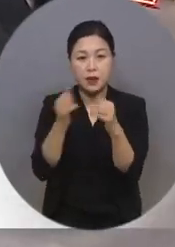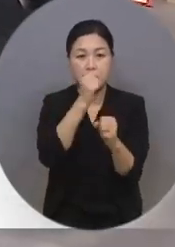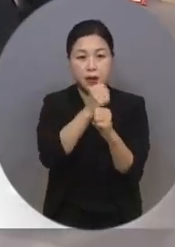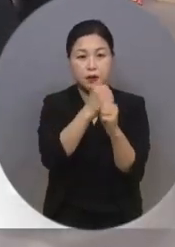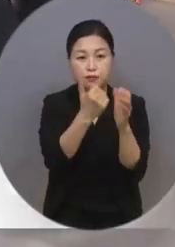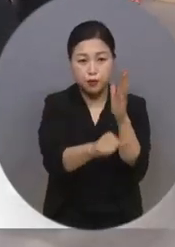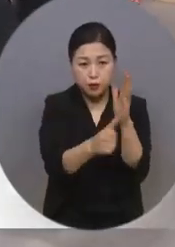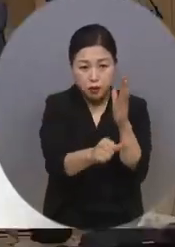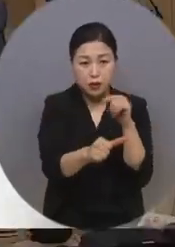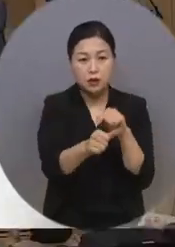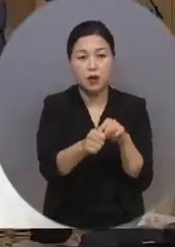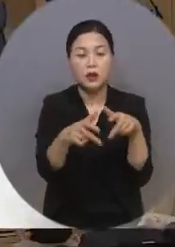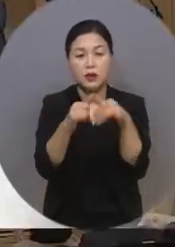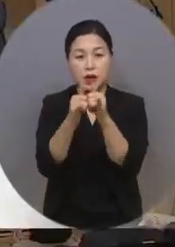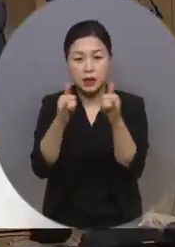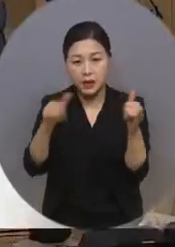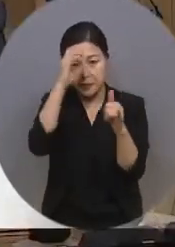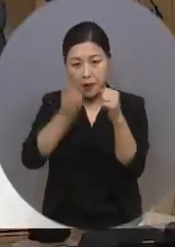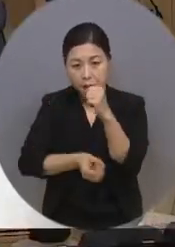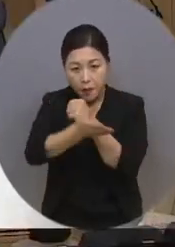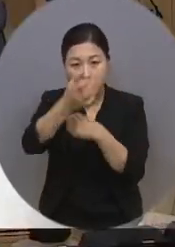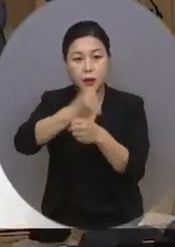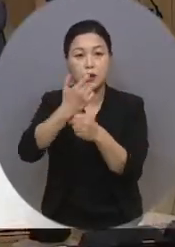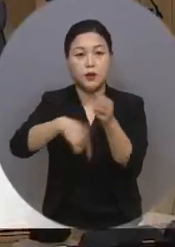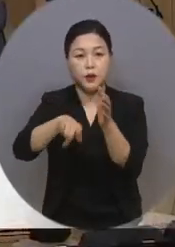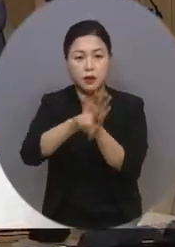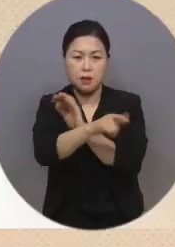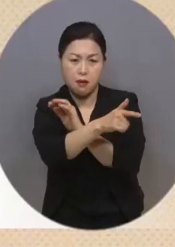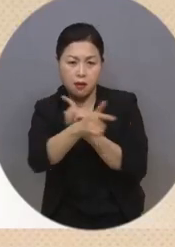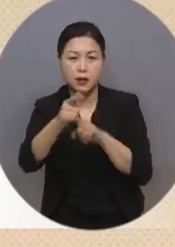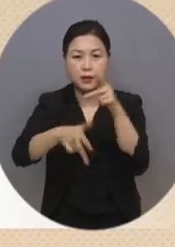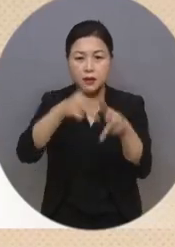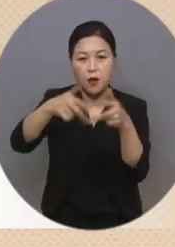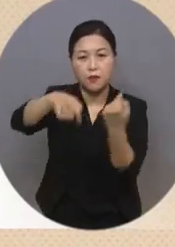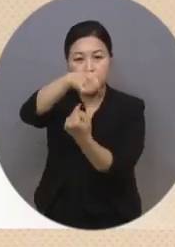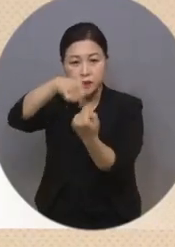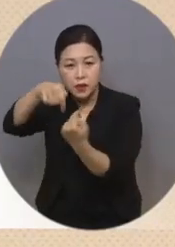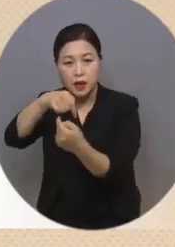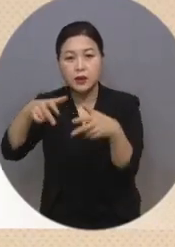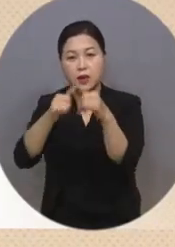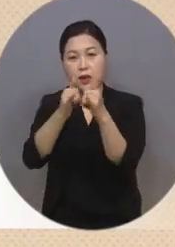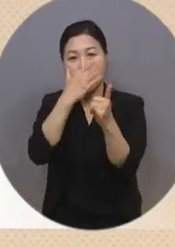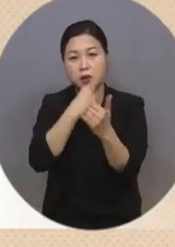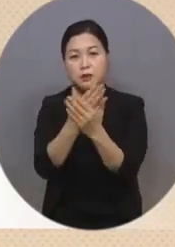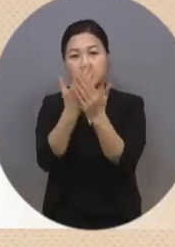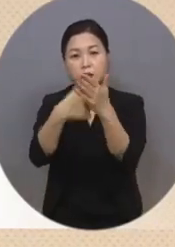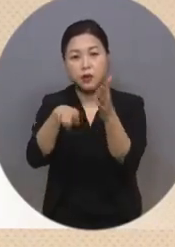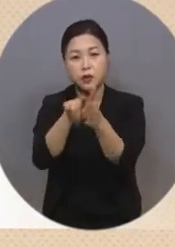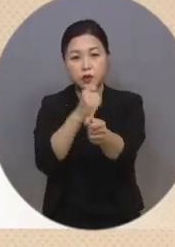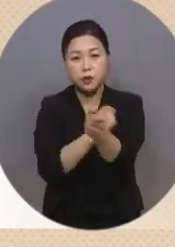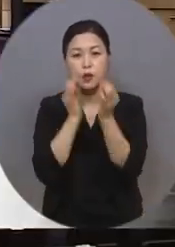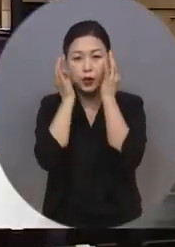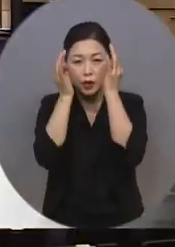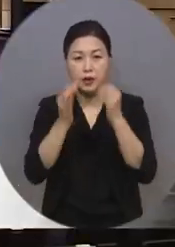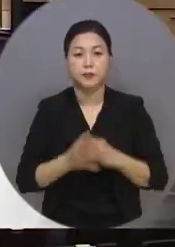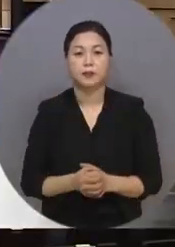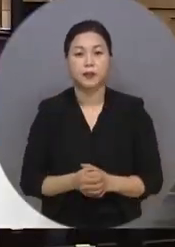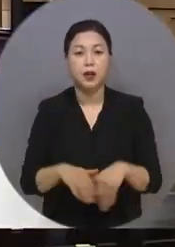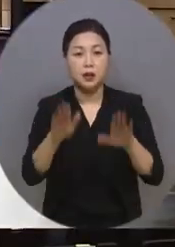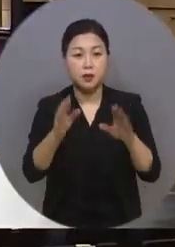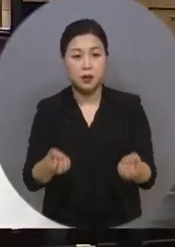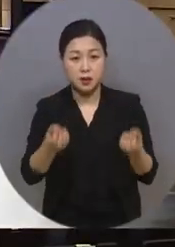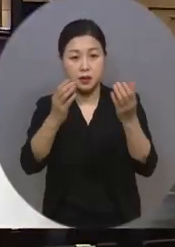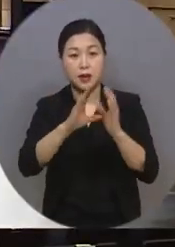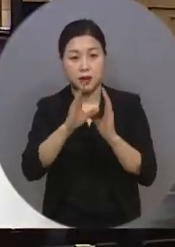장애인 모델 양성 아카데미 등 다채로운 사업을 운영하며 장애인 복지 발전에 기여해 왔습니다. 이번